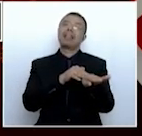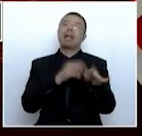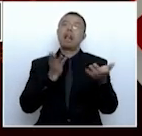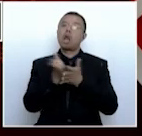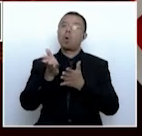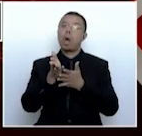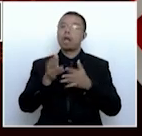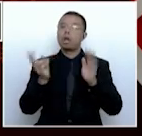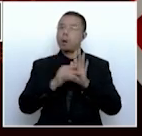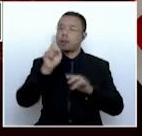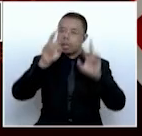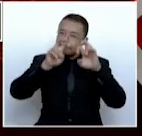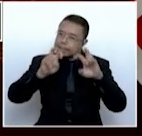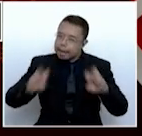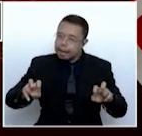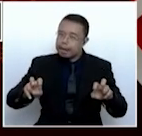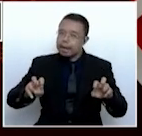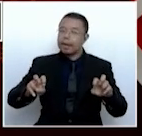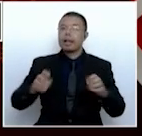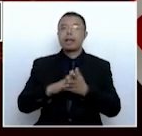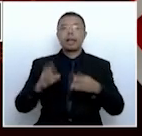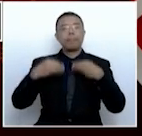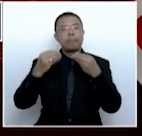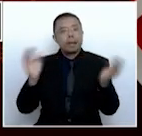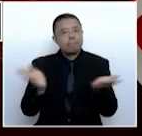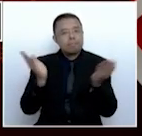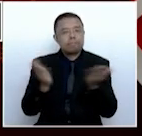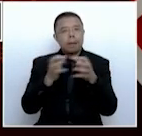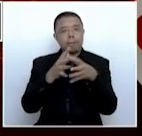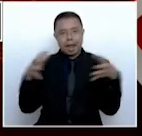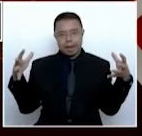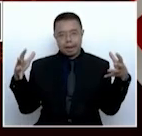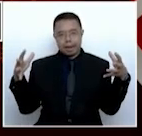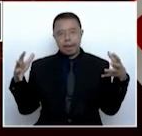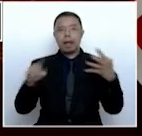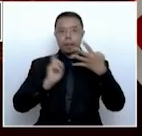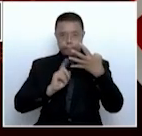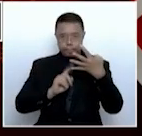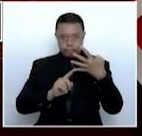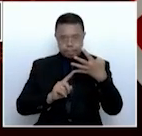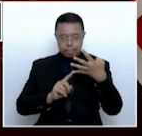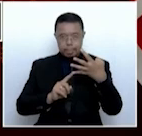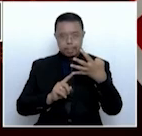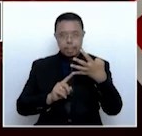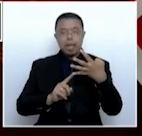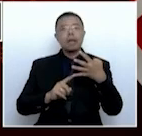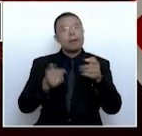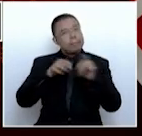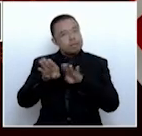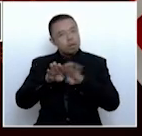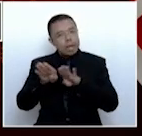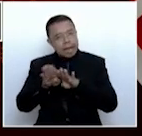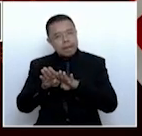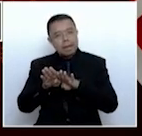pengaruh utamaan penelitian dan pemberdayaan pengembangan yang keempat akselerasi